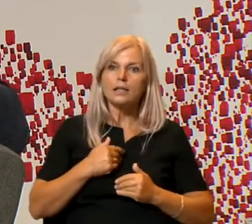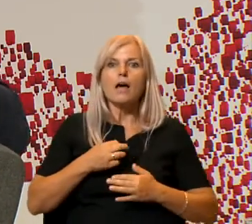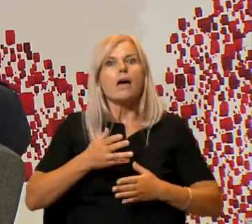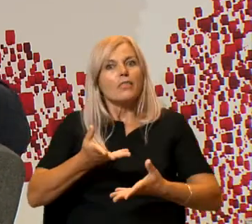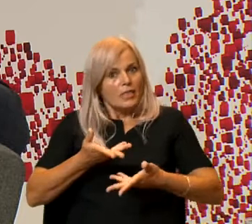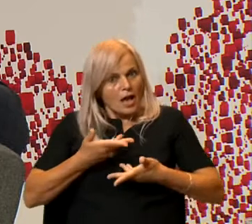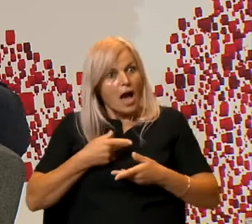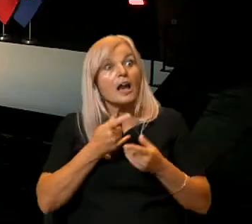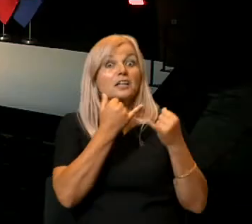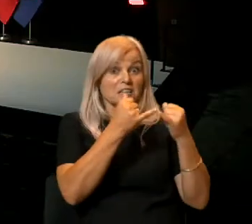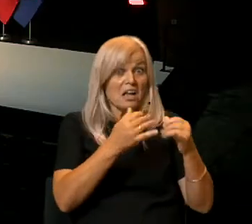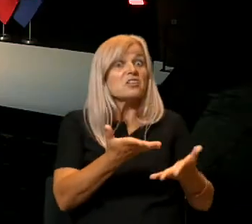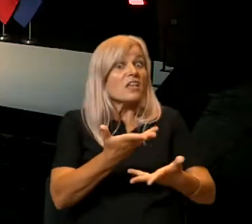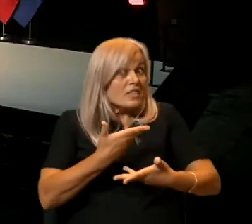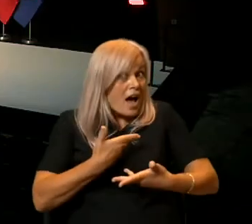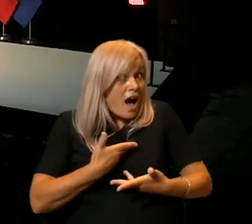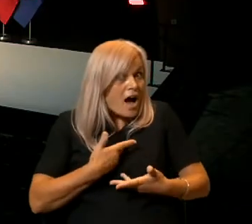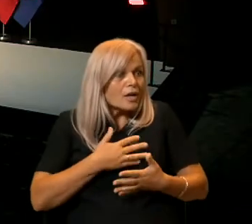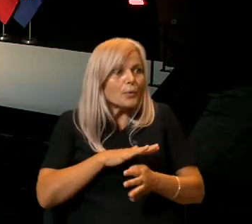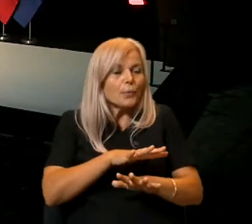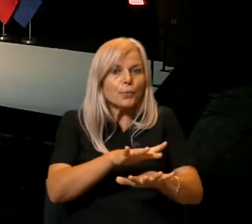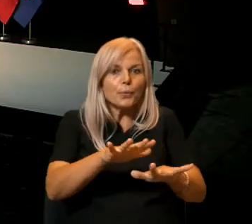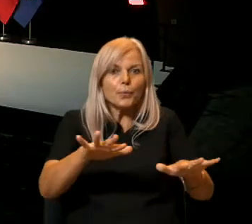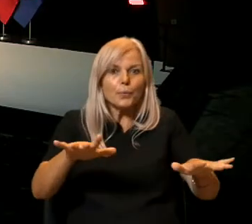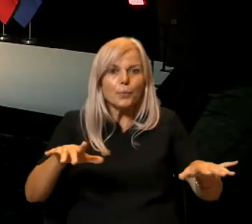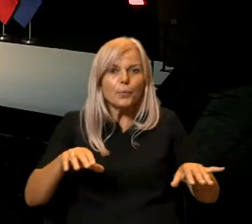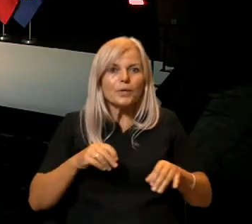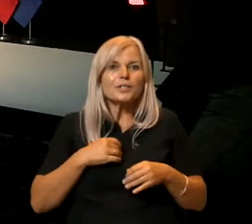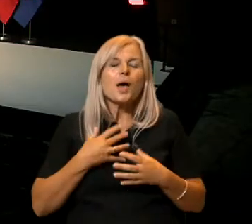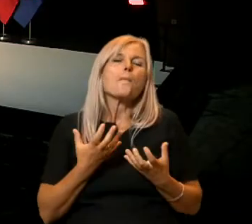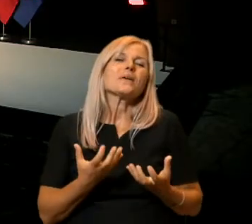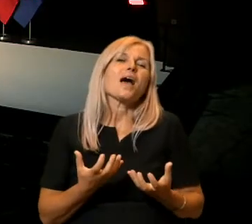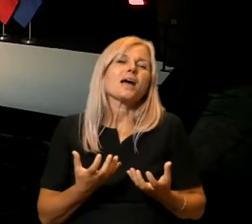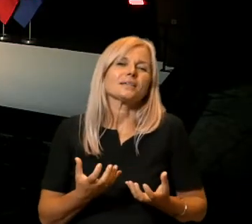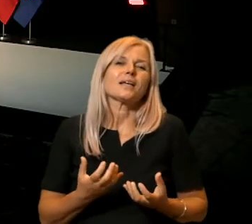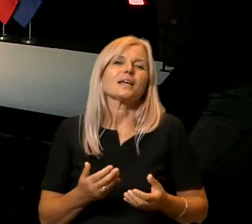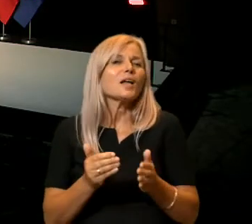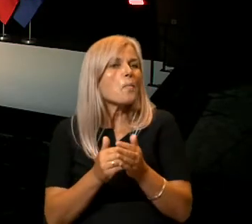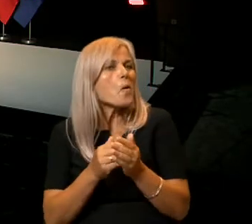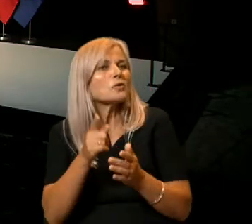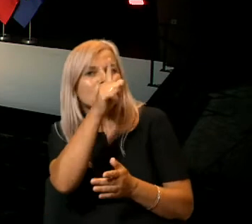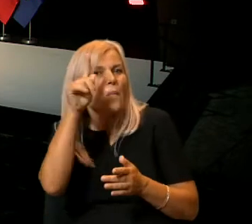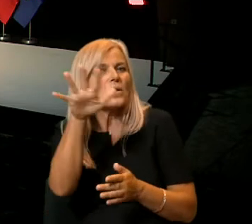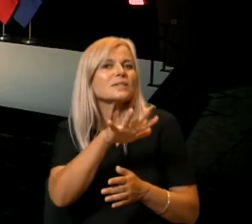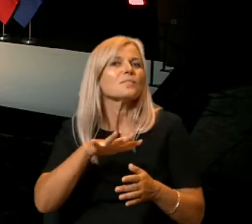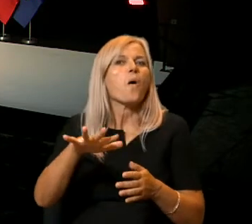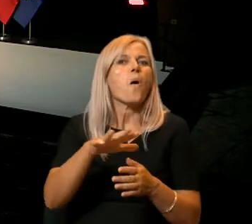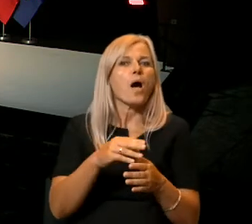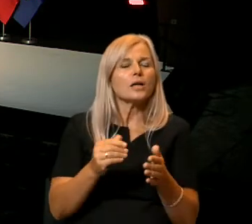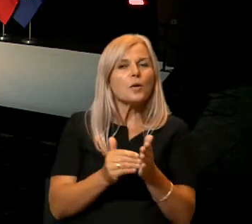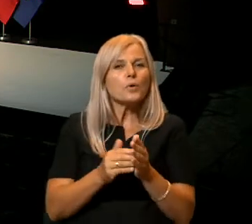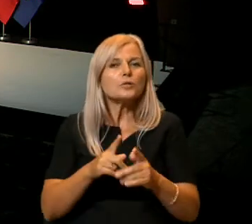przestrzeni, w której spełnienie intymnych pragnień, potrzeb społecznych i politycznych